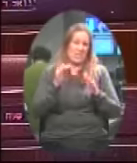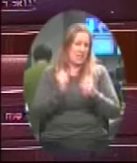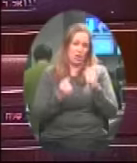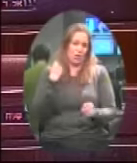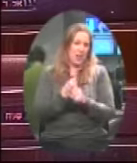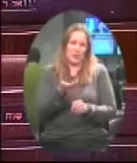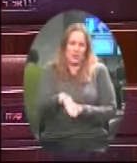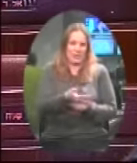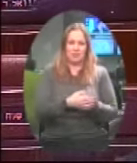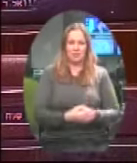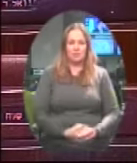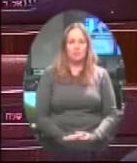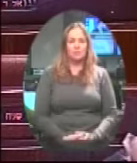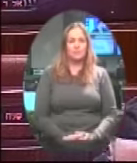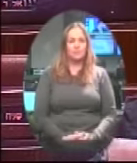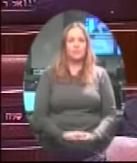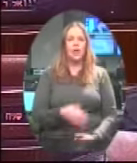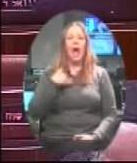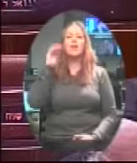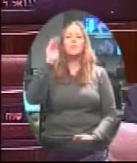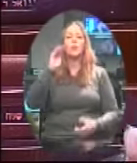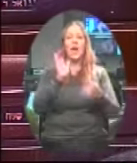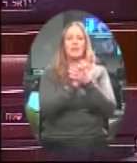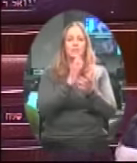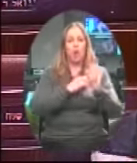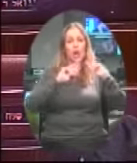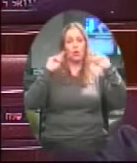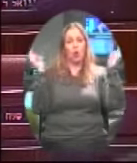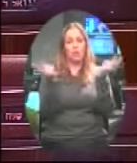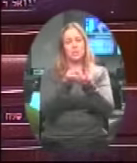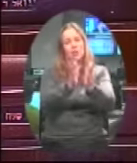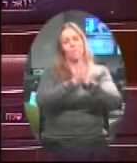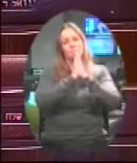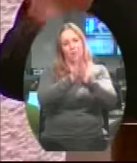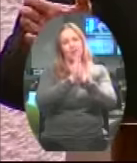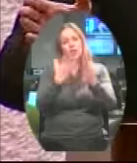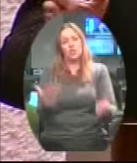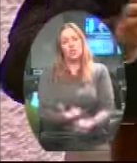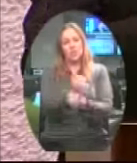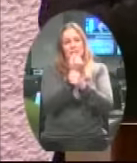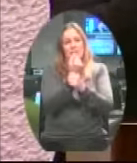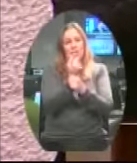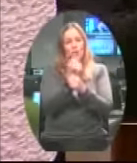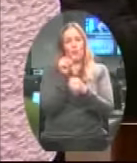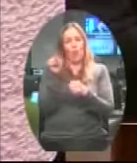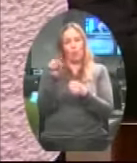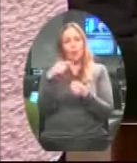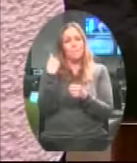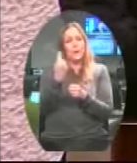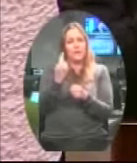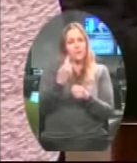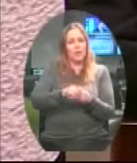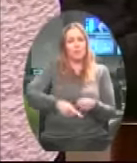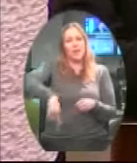פונה לחבריי מהקואליציה, אנא מכם, תצילו אותם מעצמם, נצביע